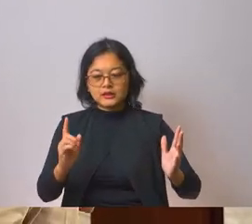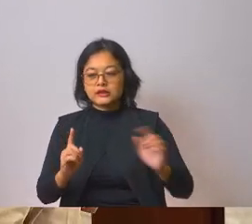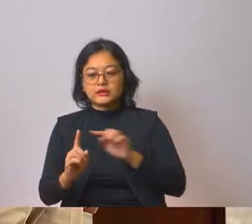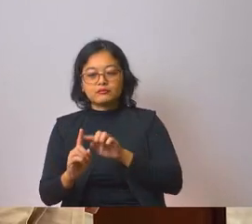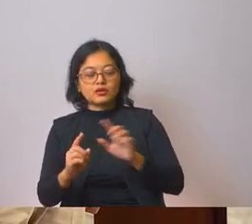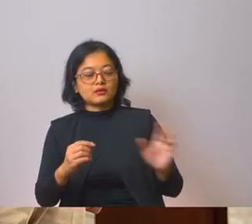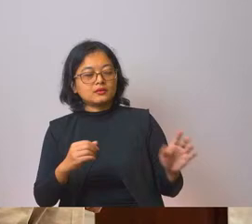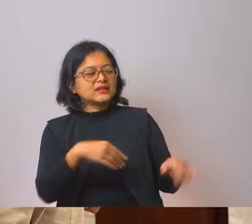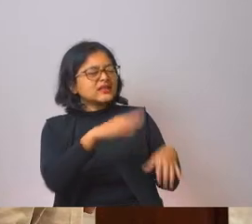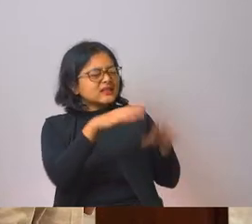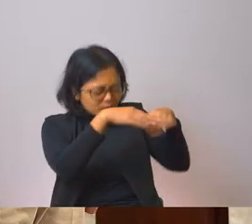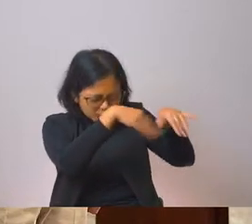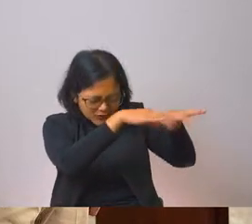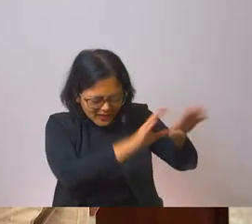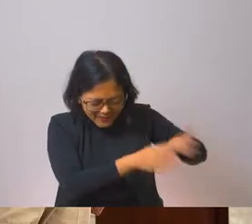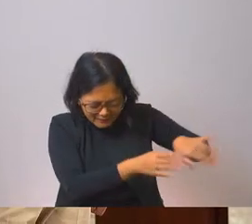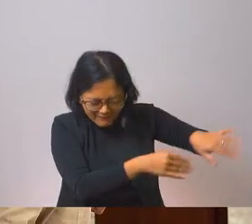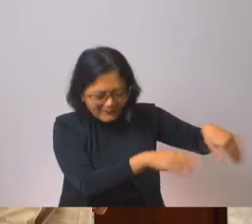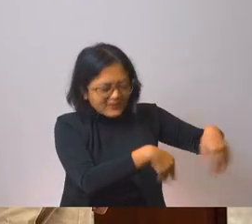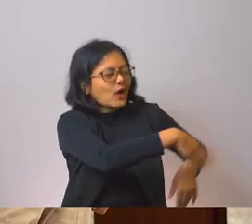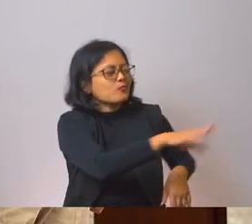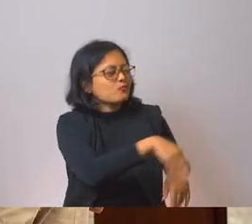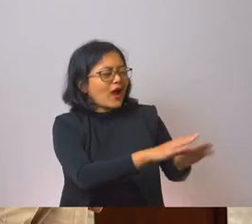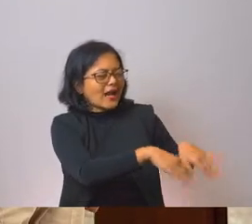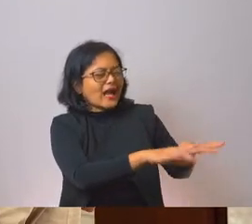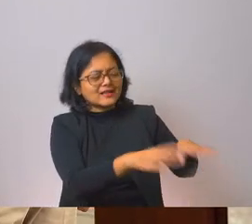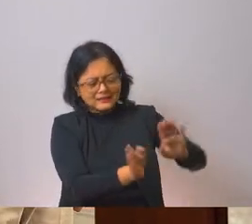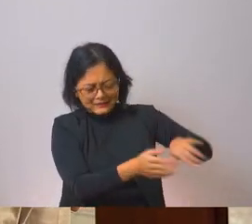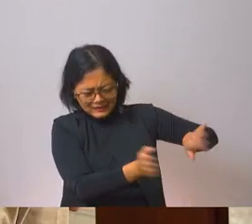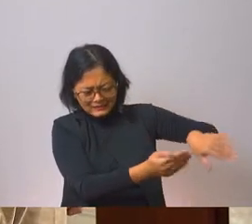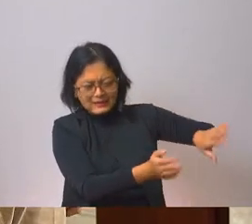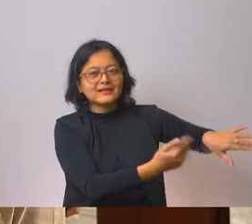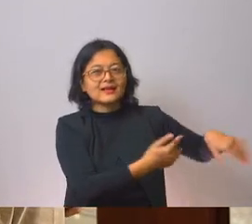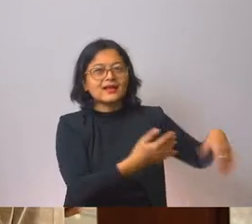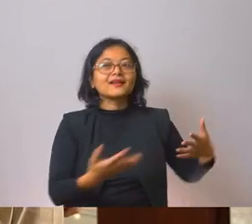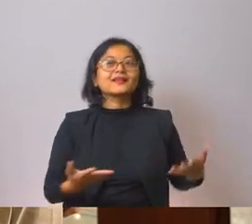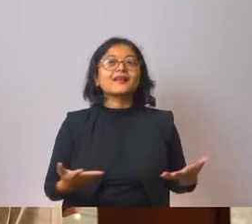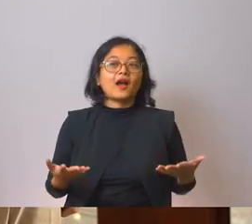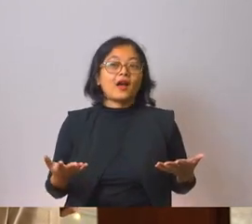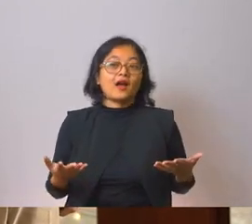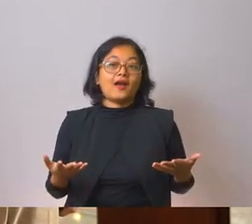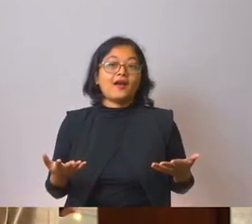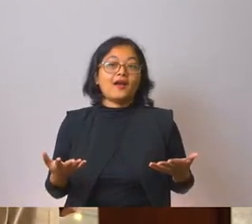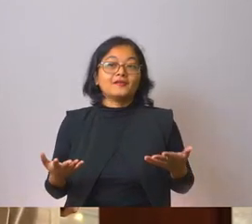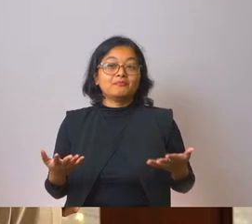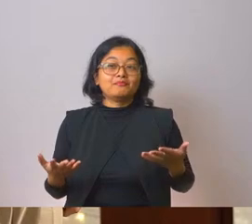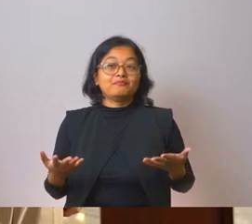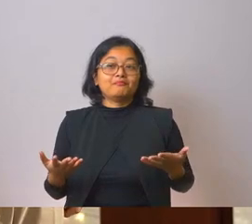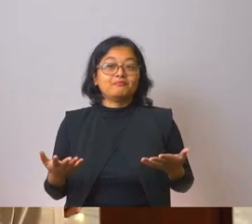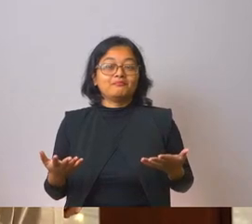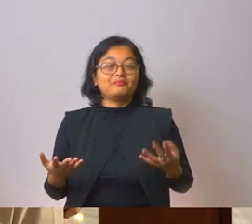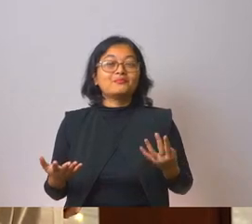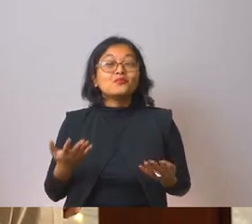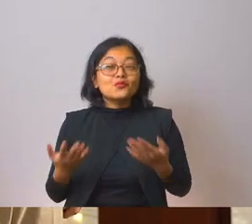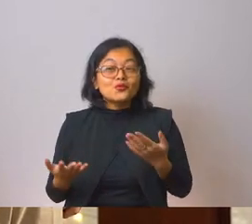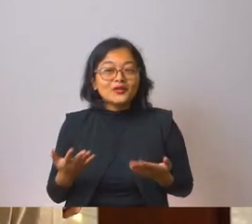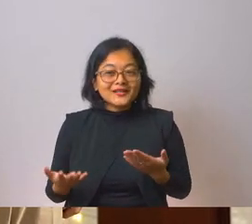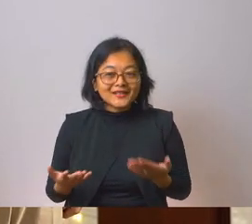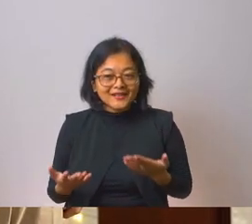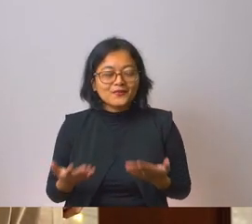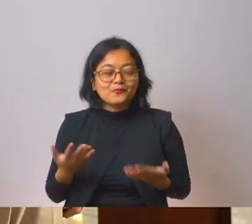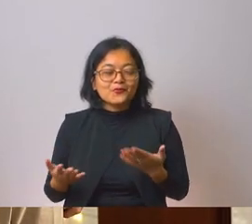Ini bukan konsumsimu. Ya mungkin memang ada benar bahasa-bahasa, kalimat-kalimat